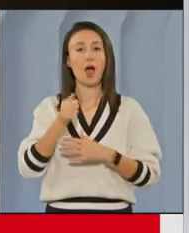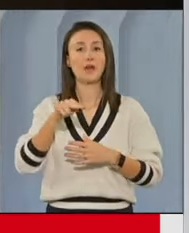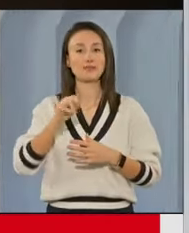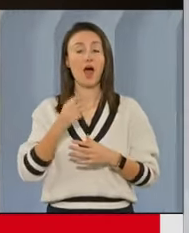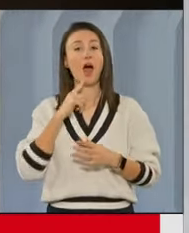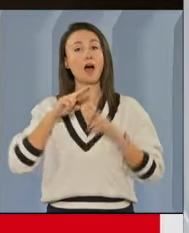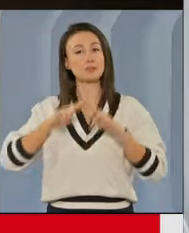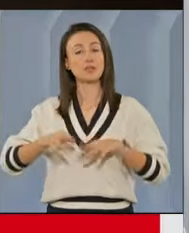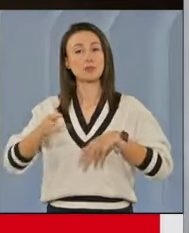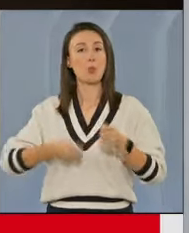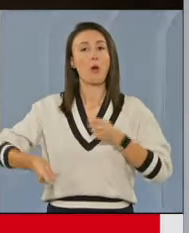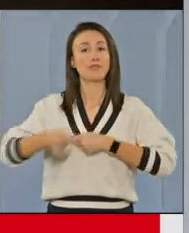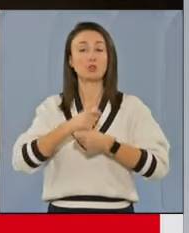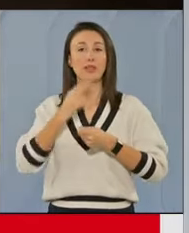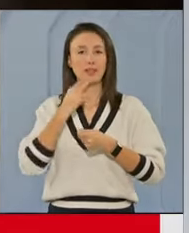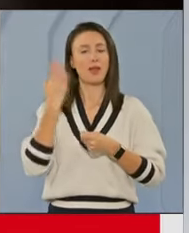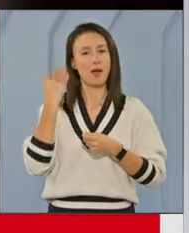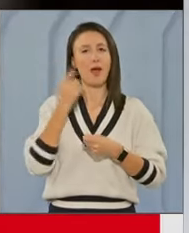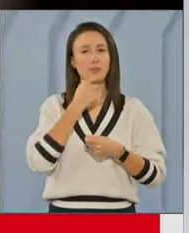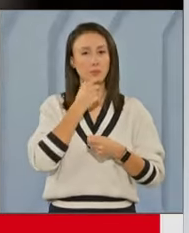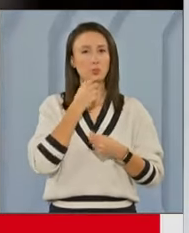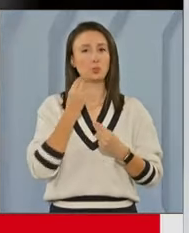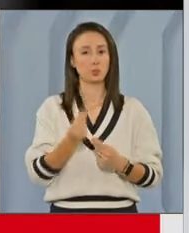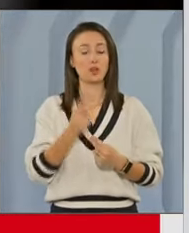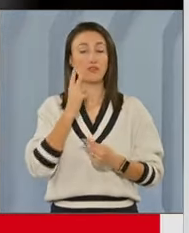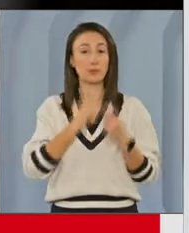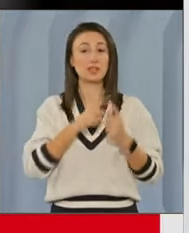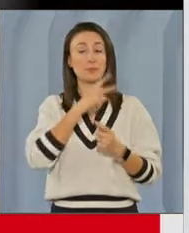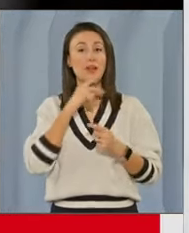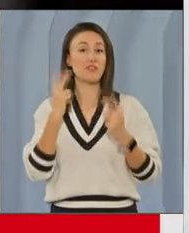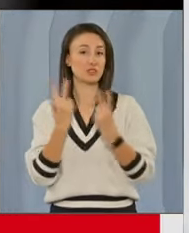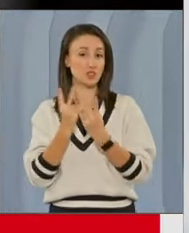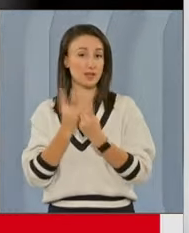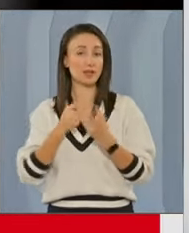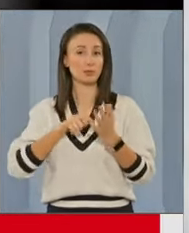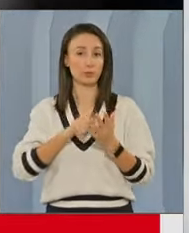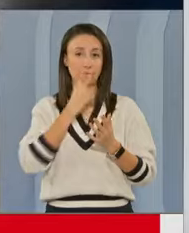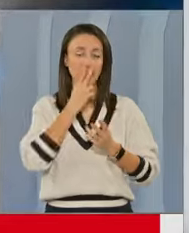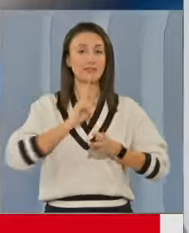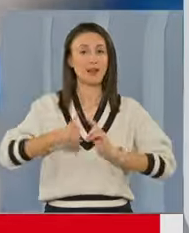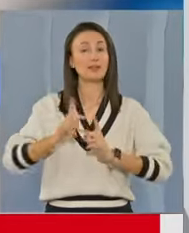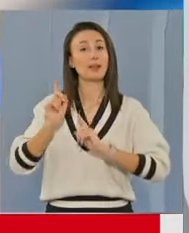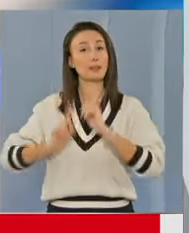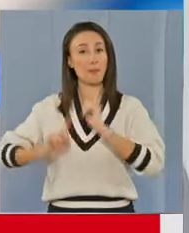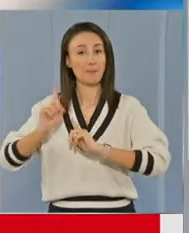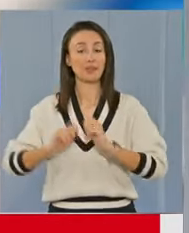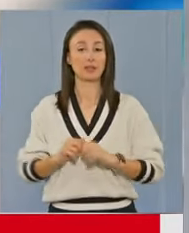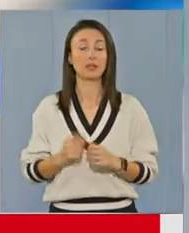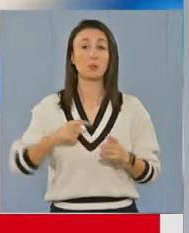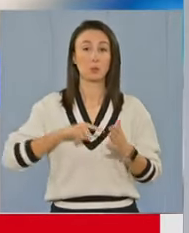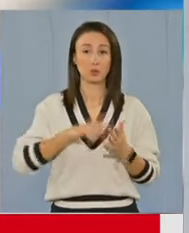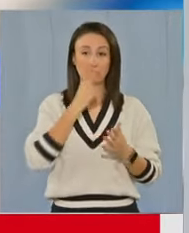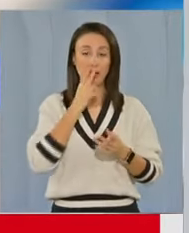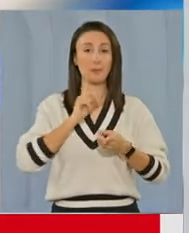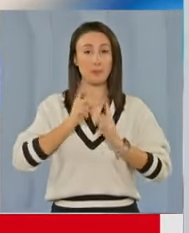rămas la Ministerul Afacerilor Interne ani buni faptul că s a vorbit despre ineficiența ei din punct de vedere al tratării adicțiilor din punct de vedere al politicilor